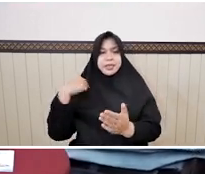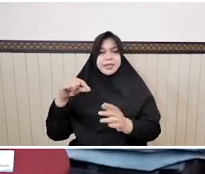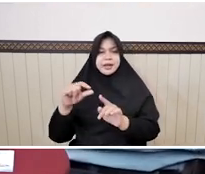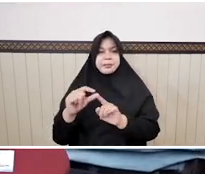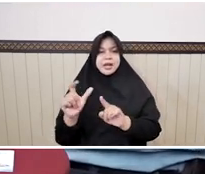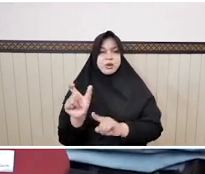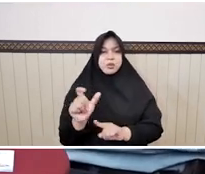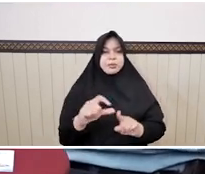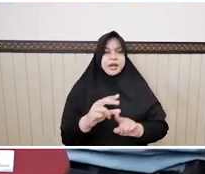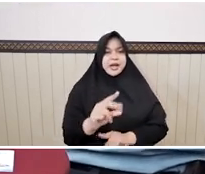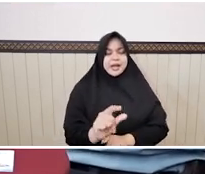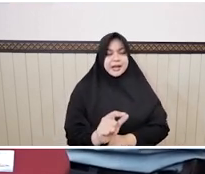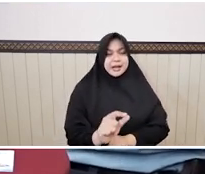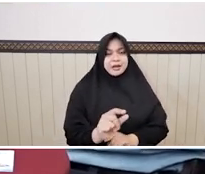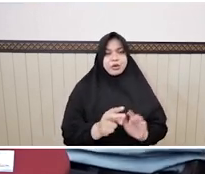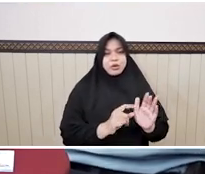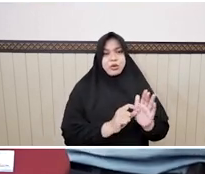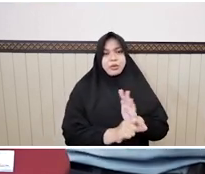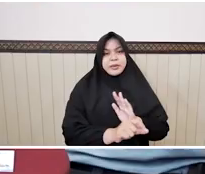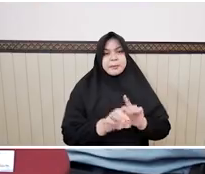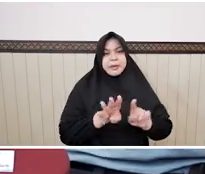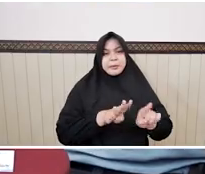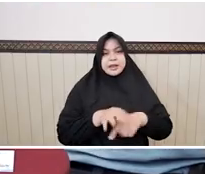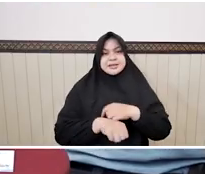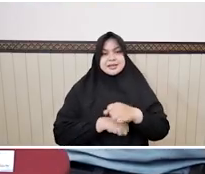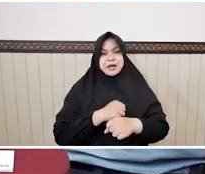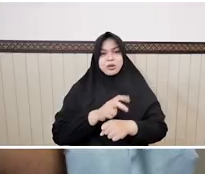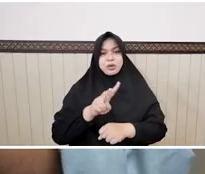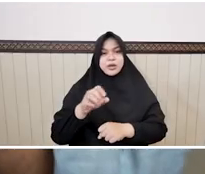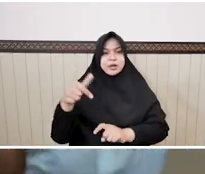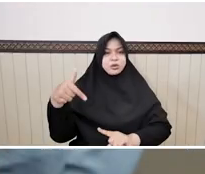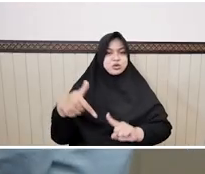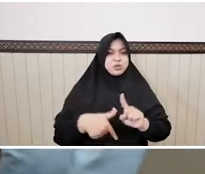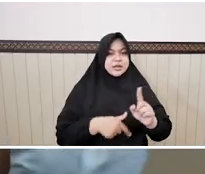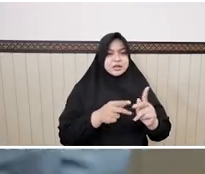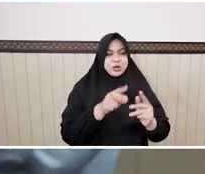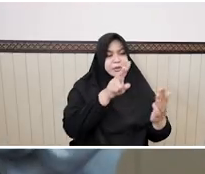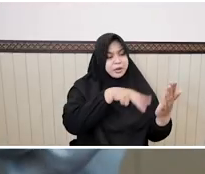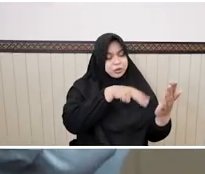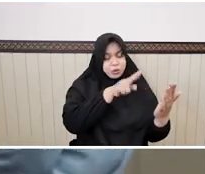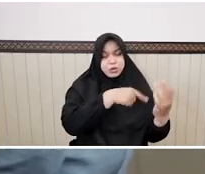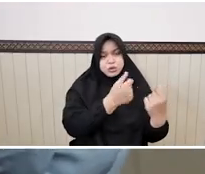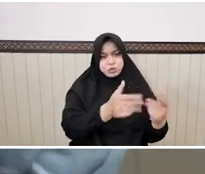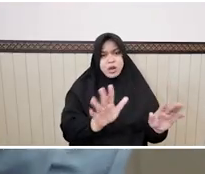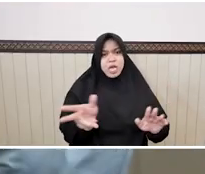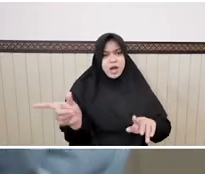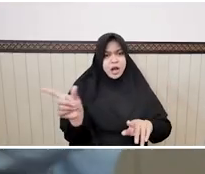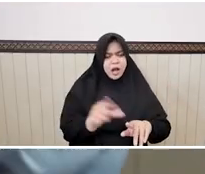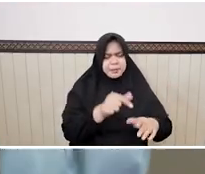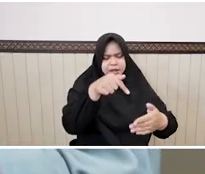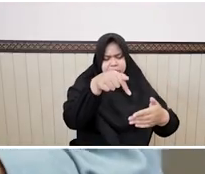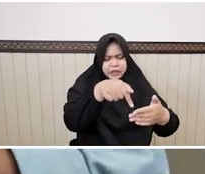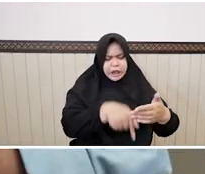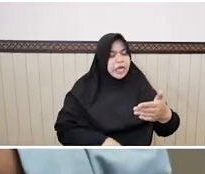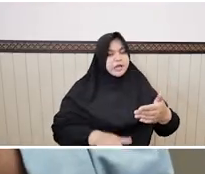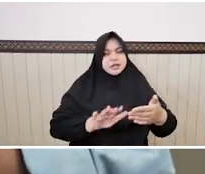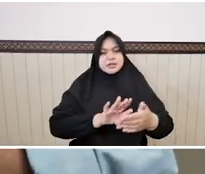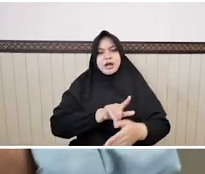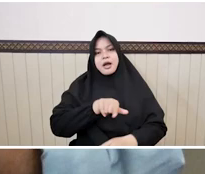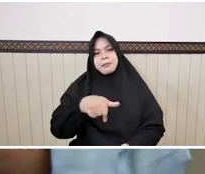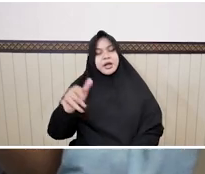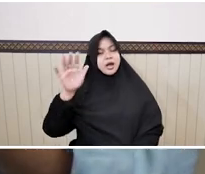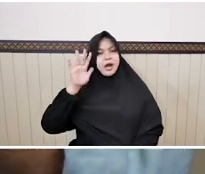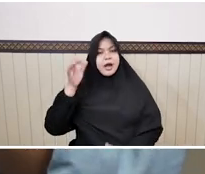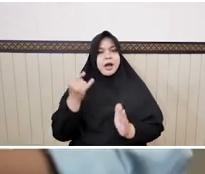2017 itu pakai Bapak Ibu sekalian kalau dibaca semuanya sudah sangat lengkap dikenal sampai ke gambar-gambarnya